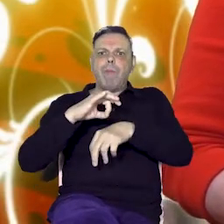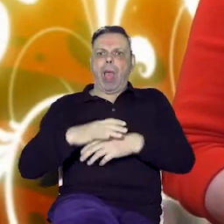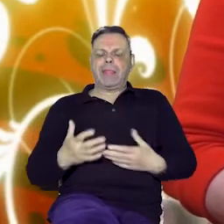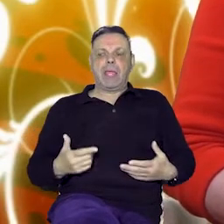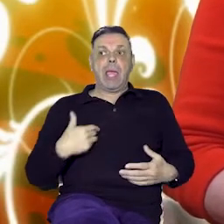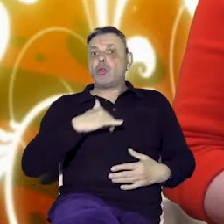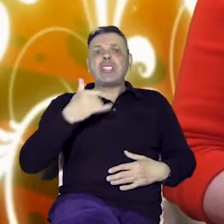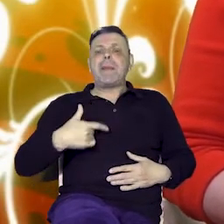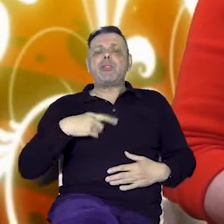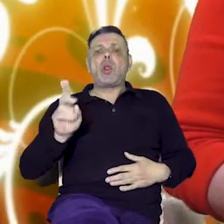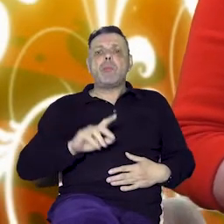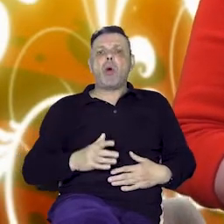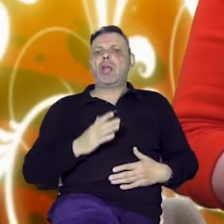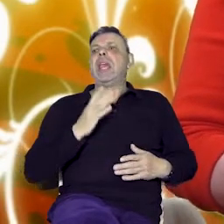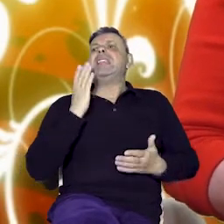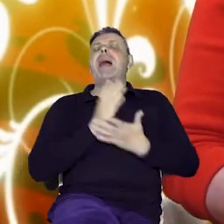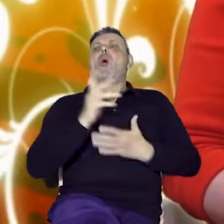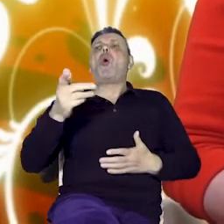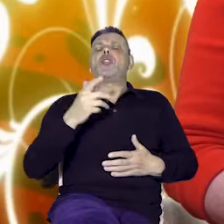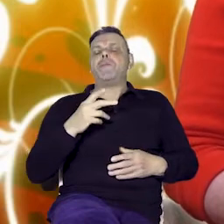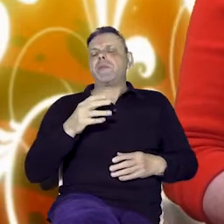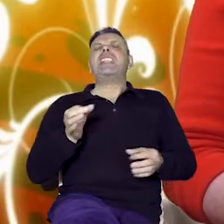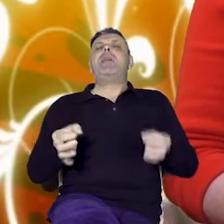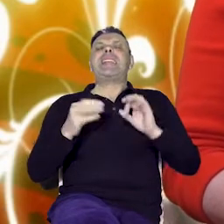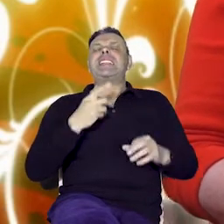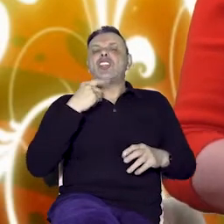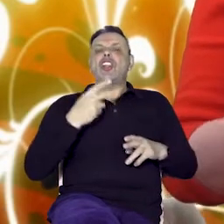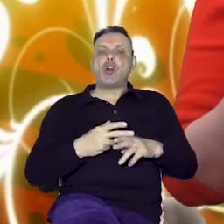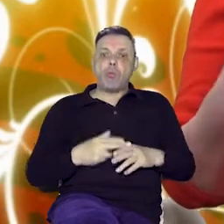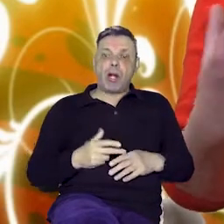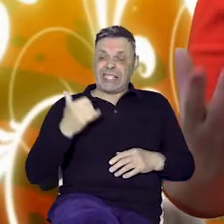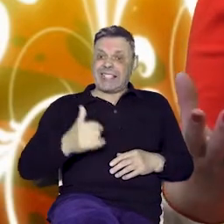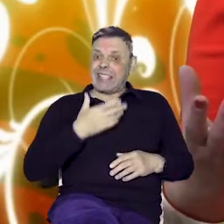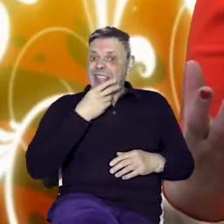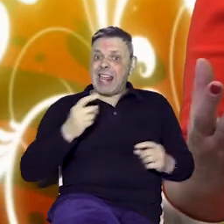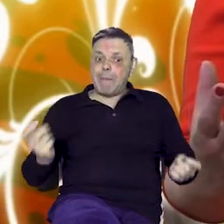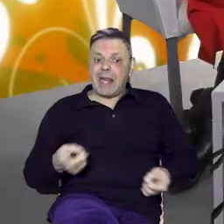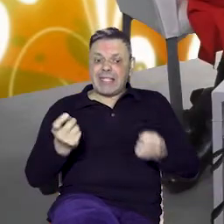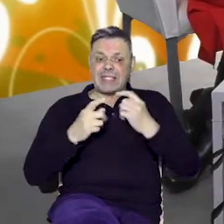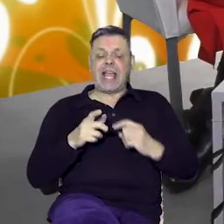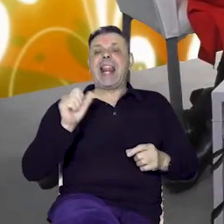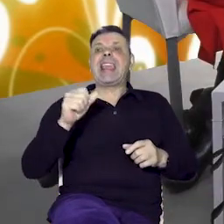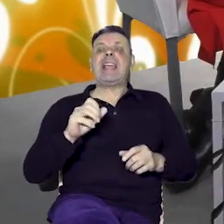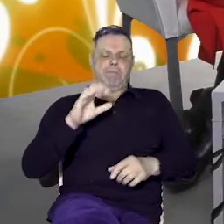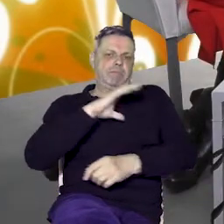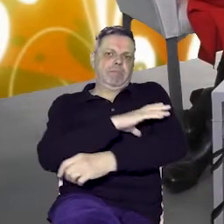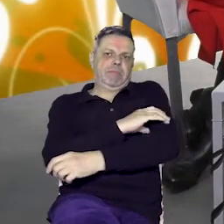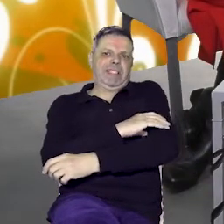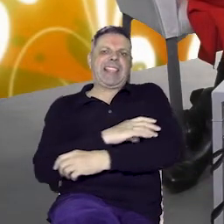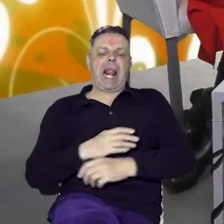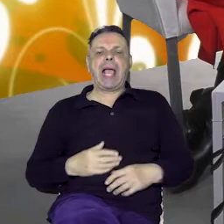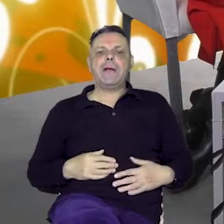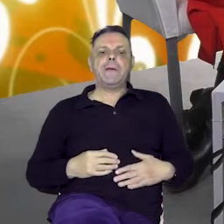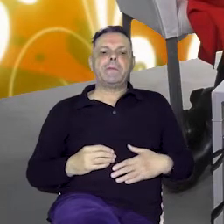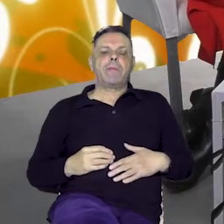mogli, nego samo kod dijabetičara. I sad je u stvari jedna prekrasna inicijativa Lige za hipertenziju koju vodi akademik